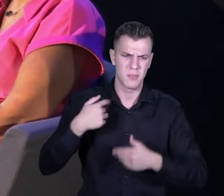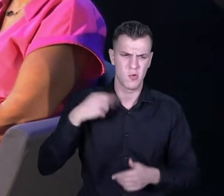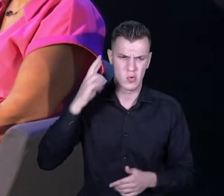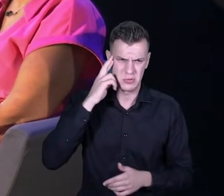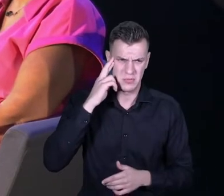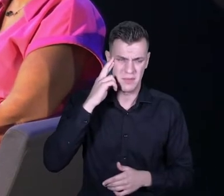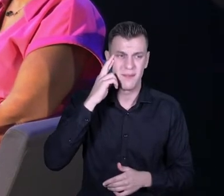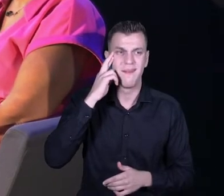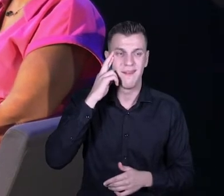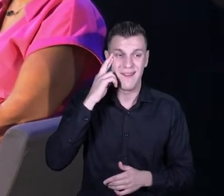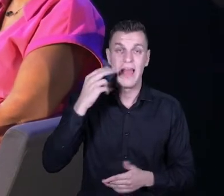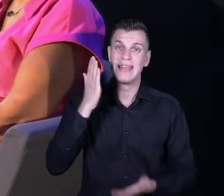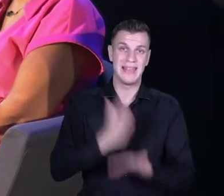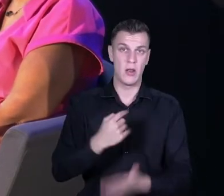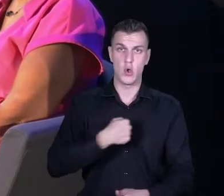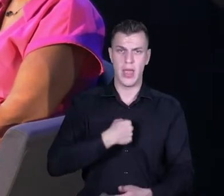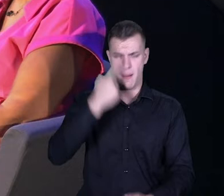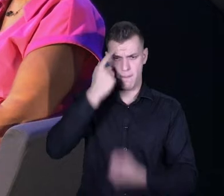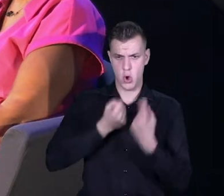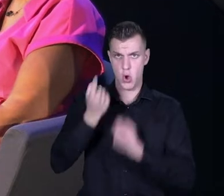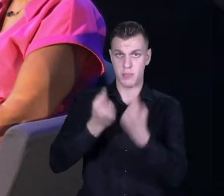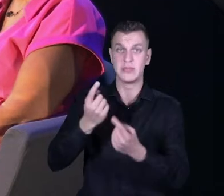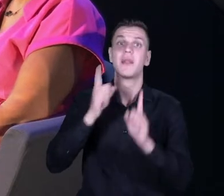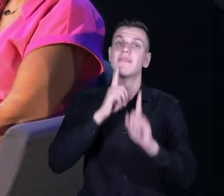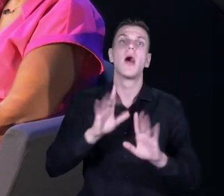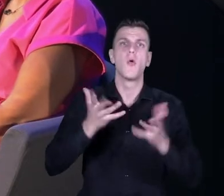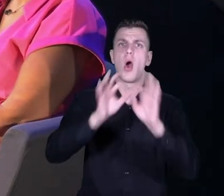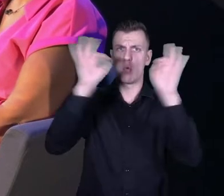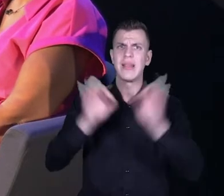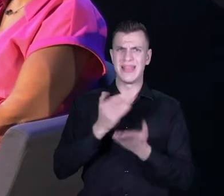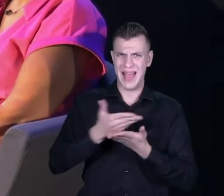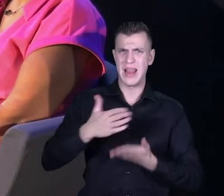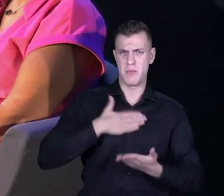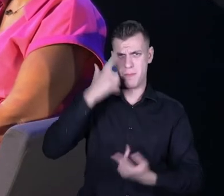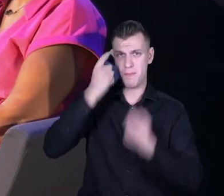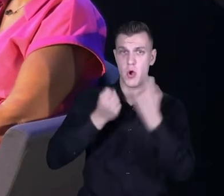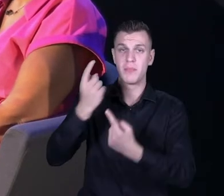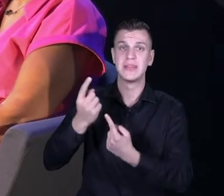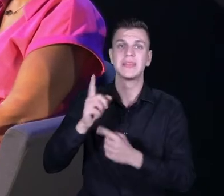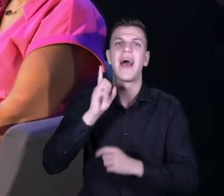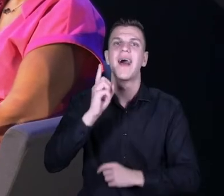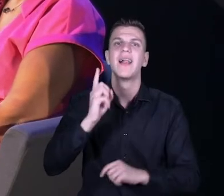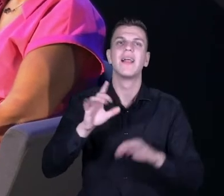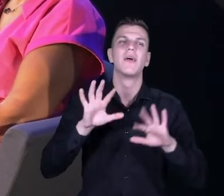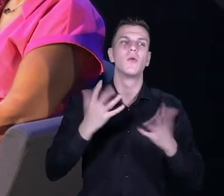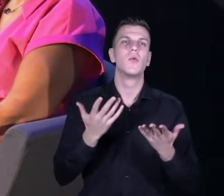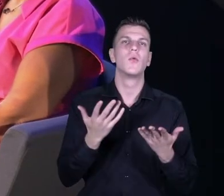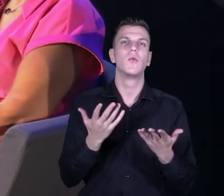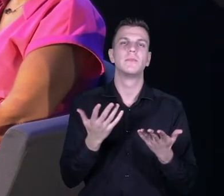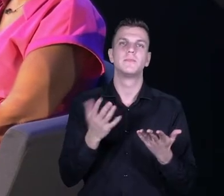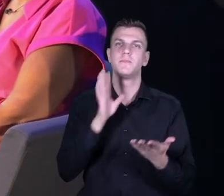to ja miała te pomysły, one w dalszym ciągu są, ale przede wszystkim istotą jest to,